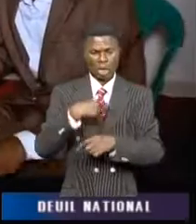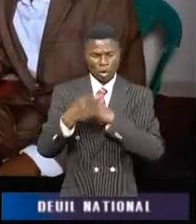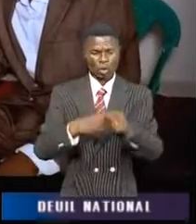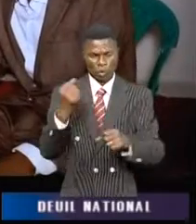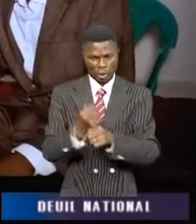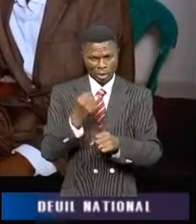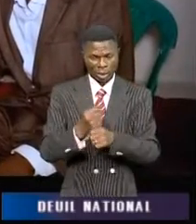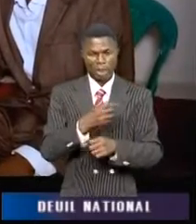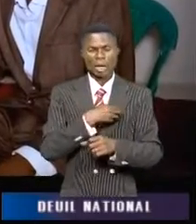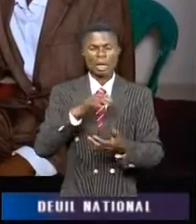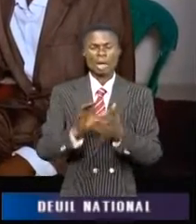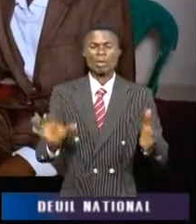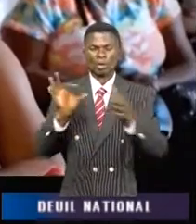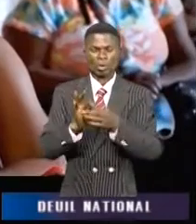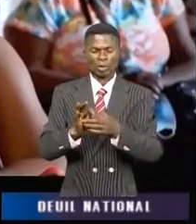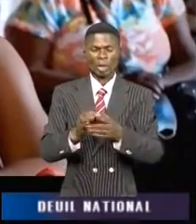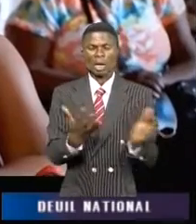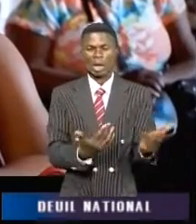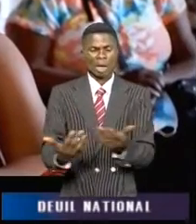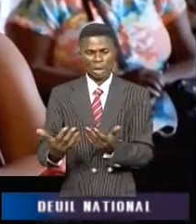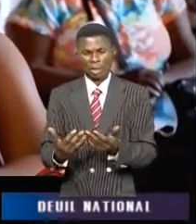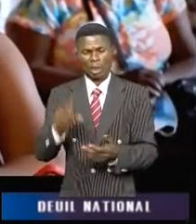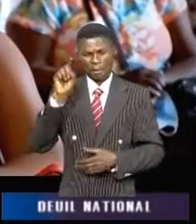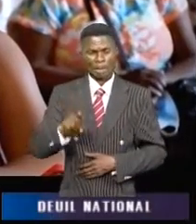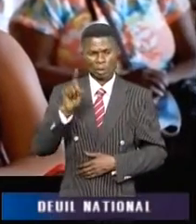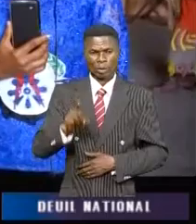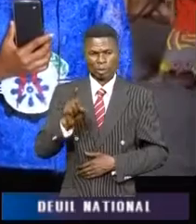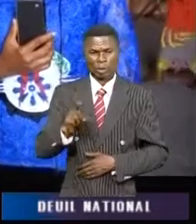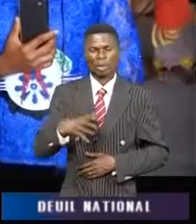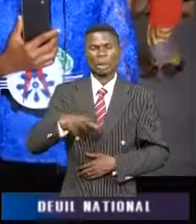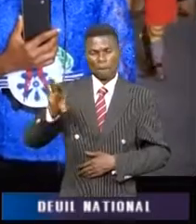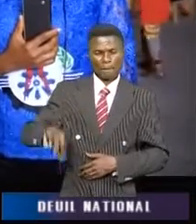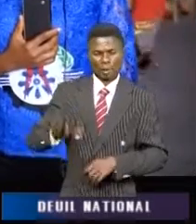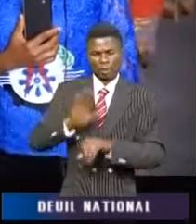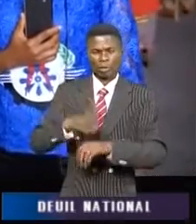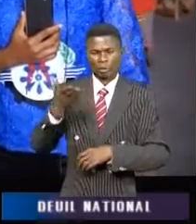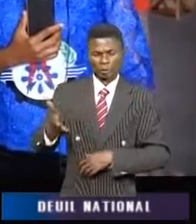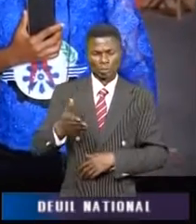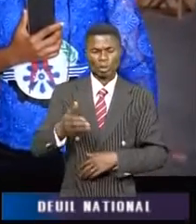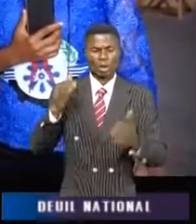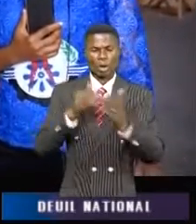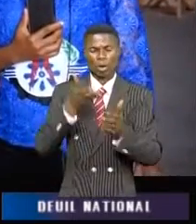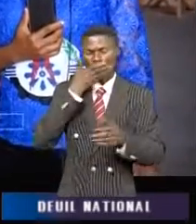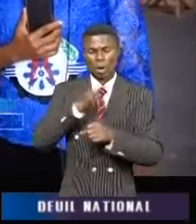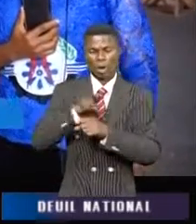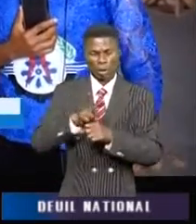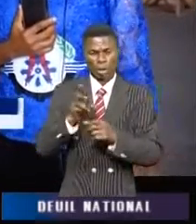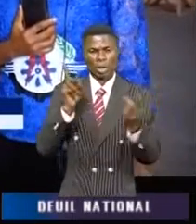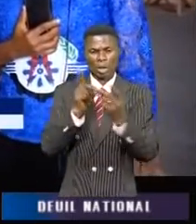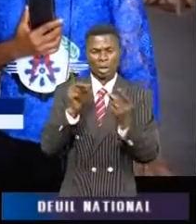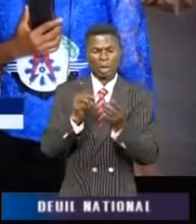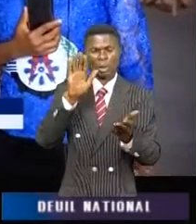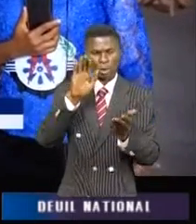et se familiariser avec le numérique, car elles auront plus à gagner. Avec le Covid, les contacts doivent